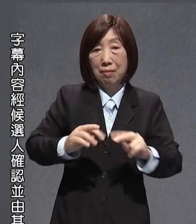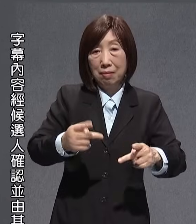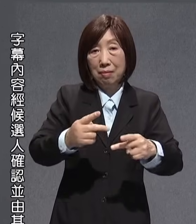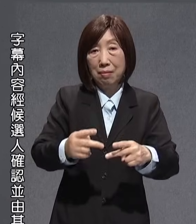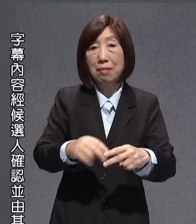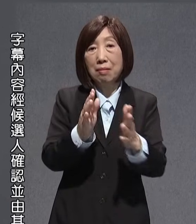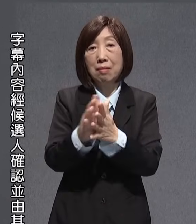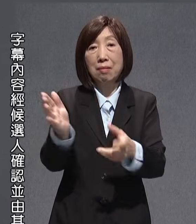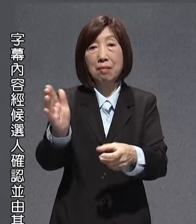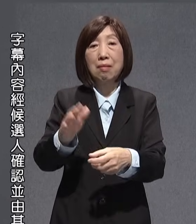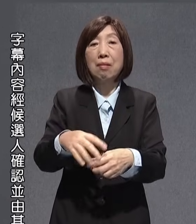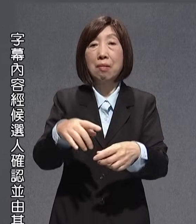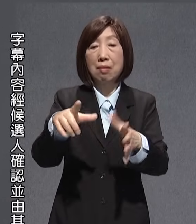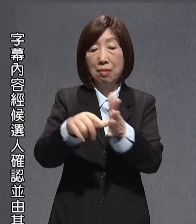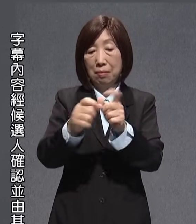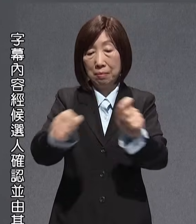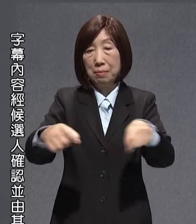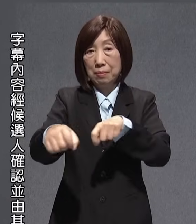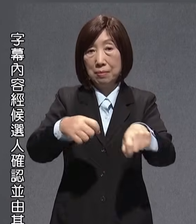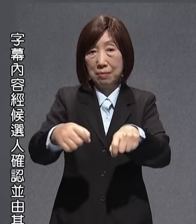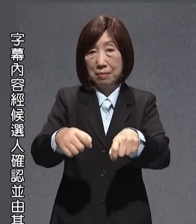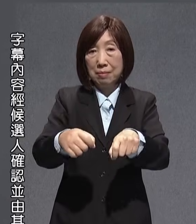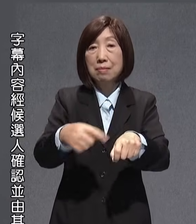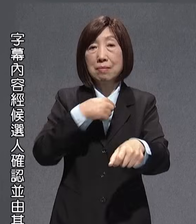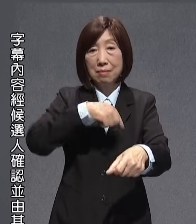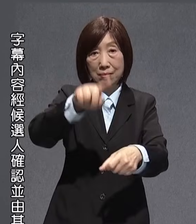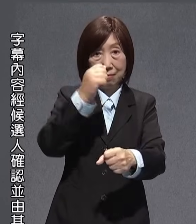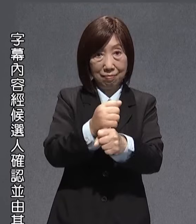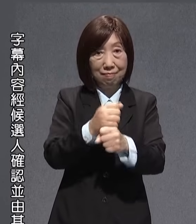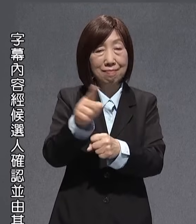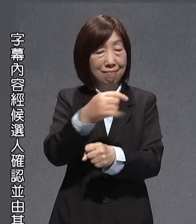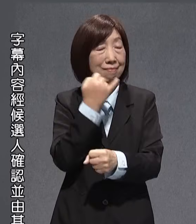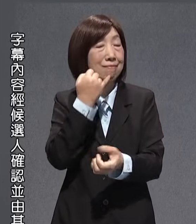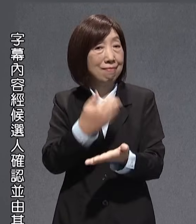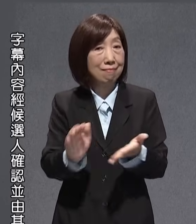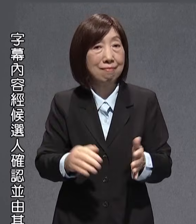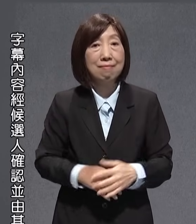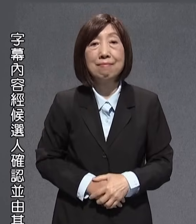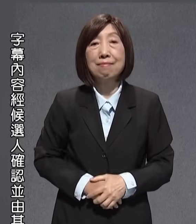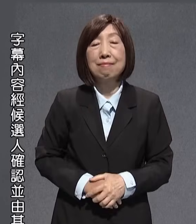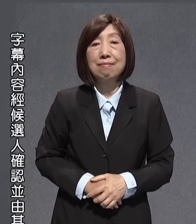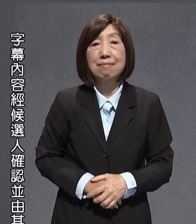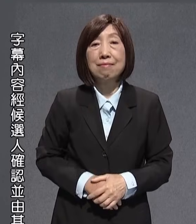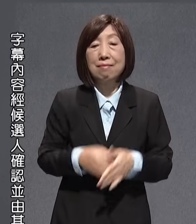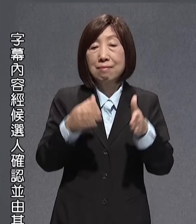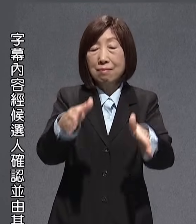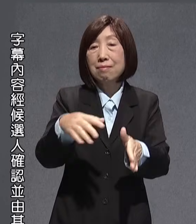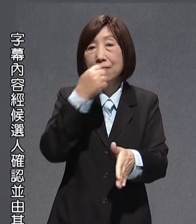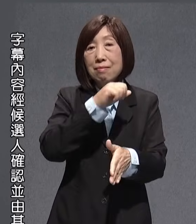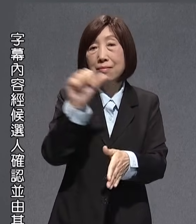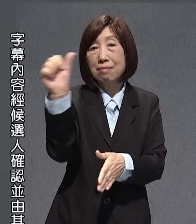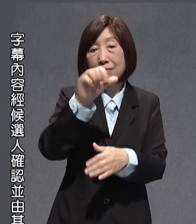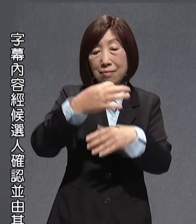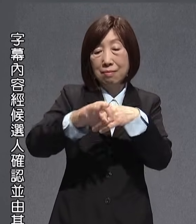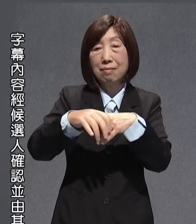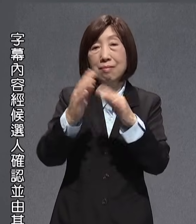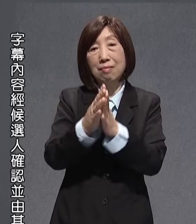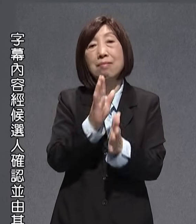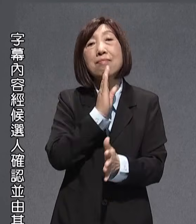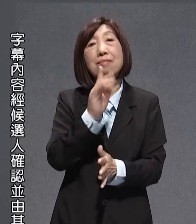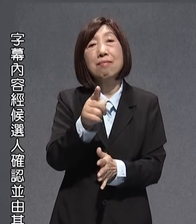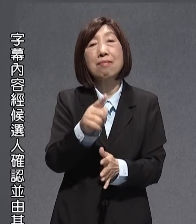都需要长期规划、长期坚定执行，才能够根本解决问题。其实面对台湾五缺的问题，就是这一句